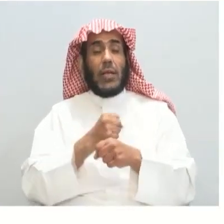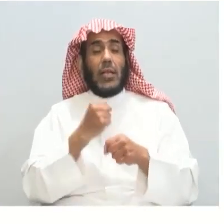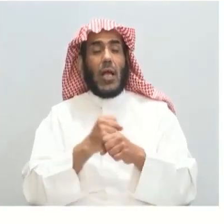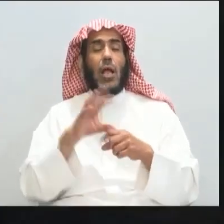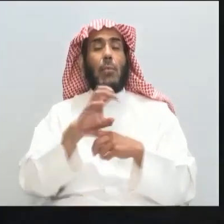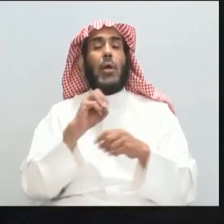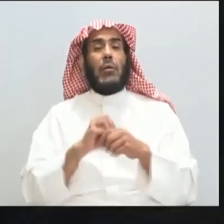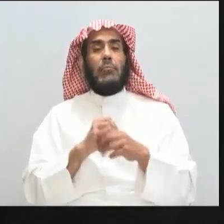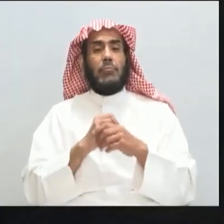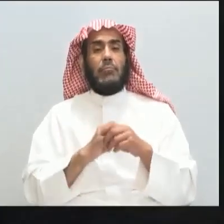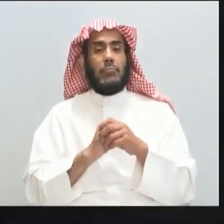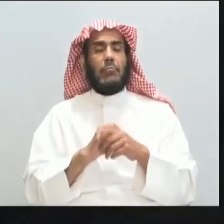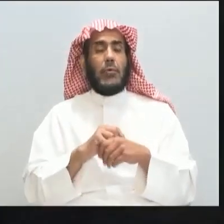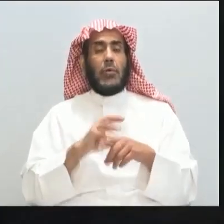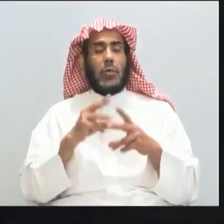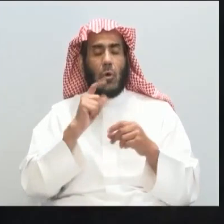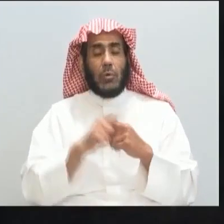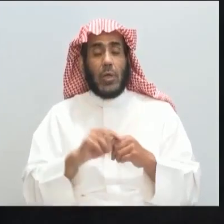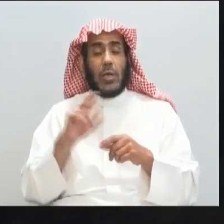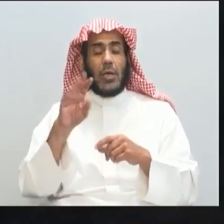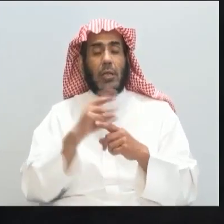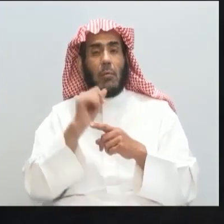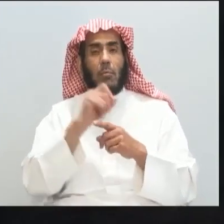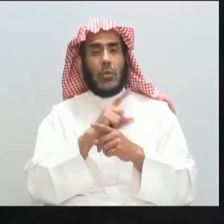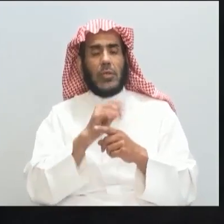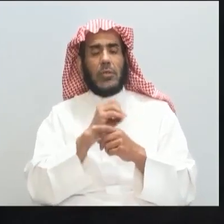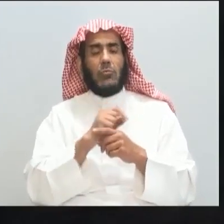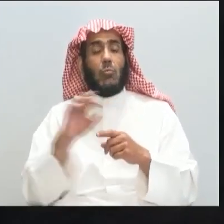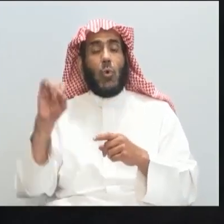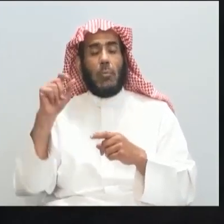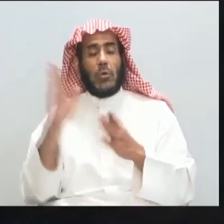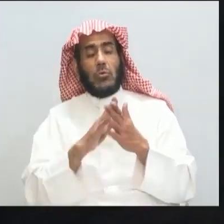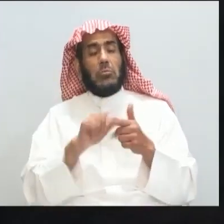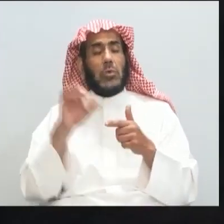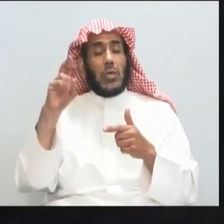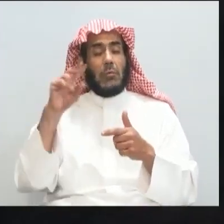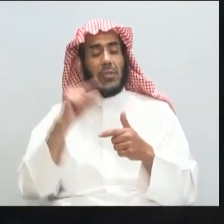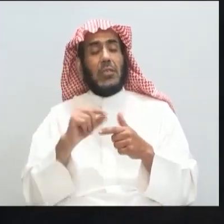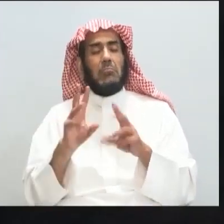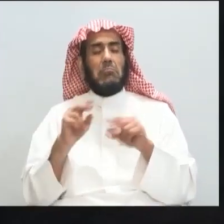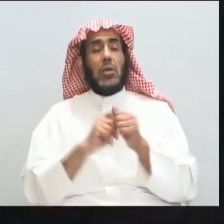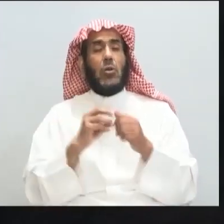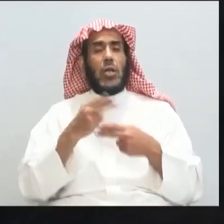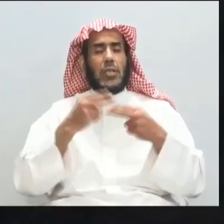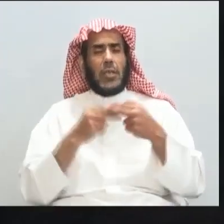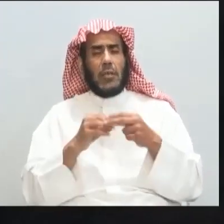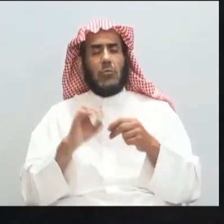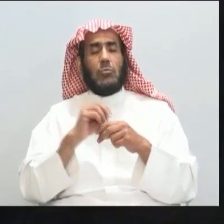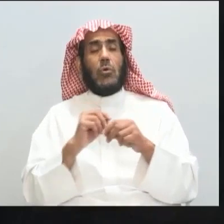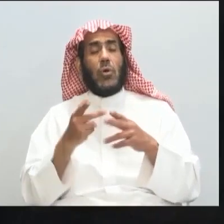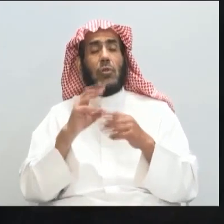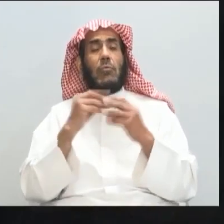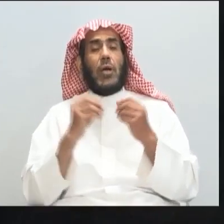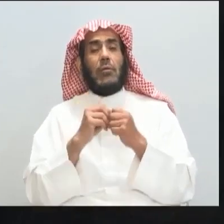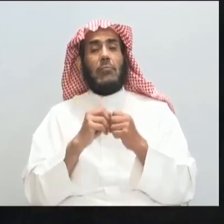المعنى تؤثر المعنى نقول كتب محمد الدرس واقول محمد كتب الدرس هنا التركيب منجم قال يؤثر في